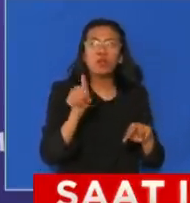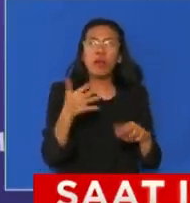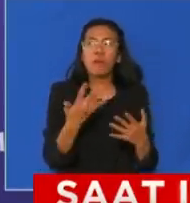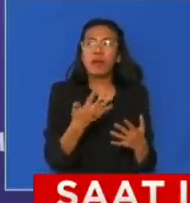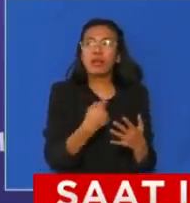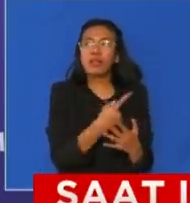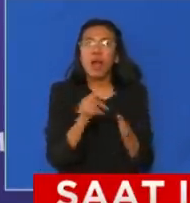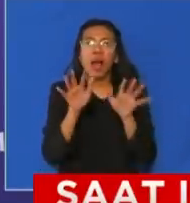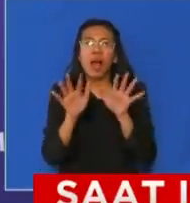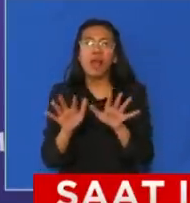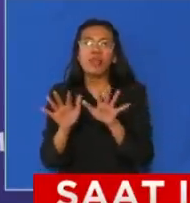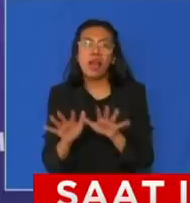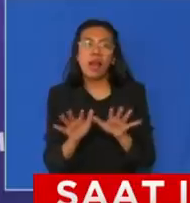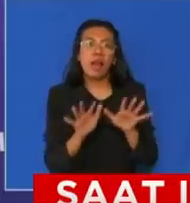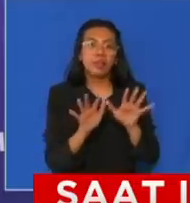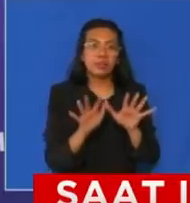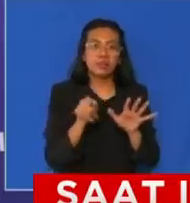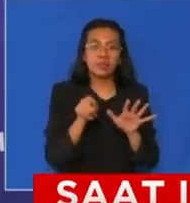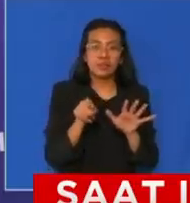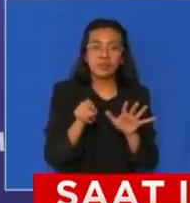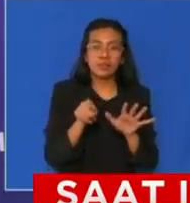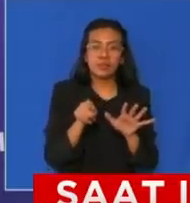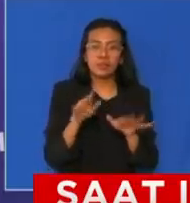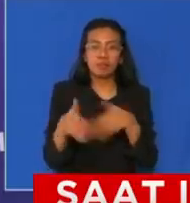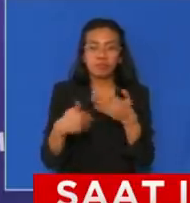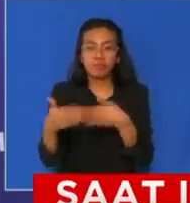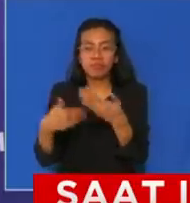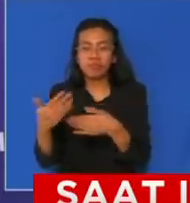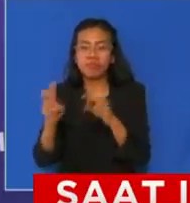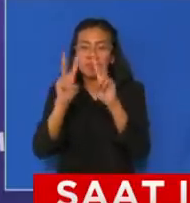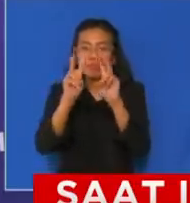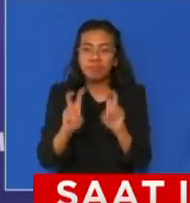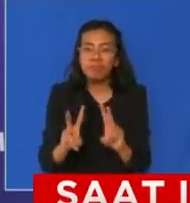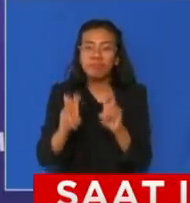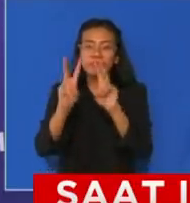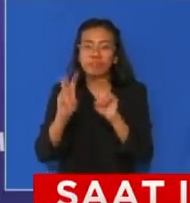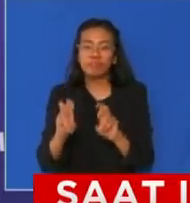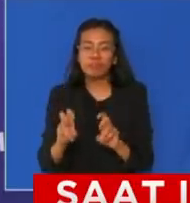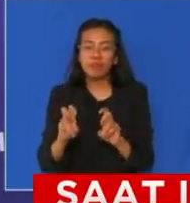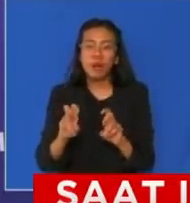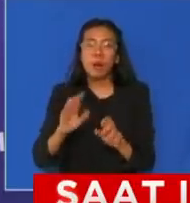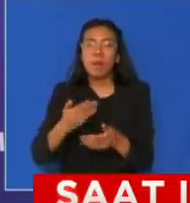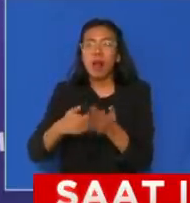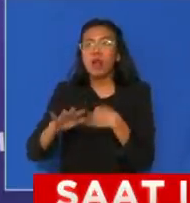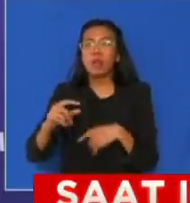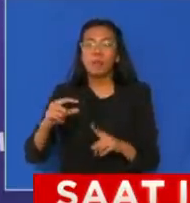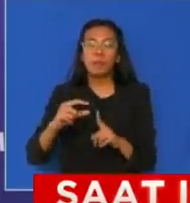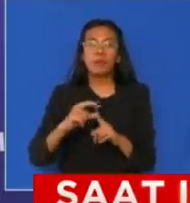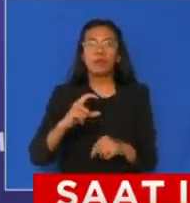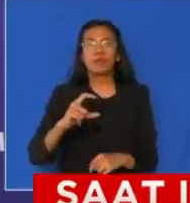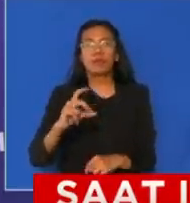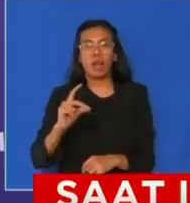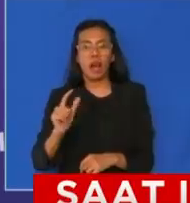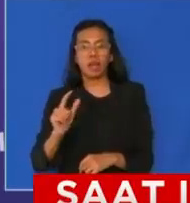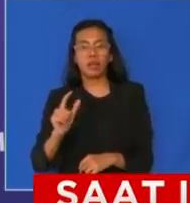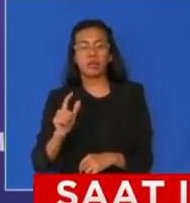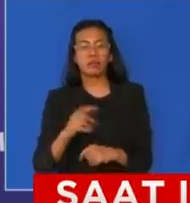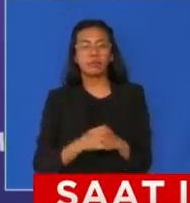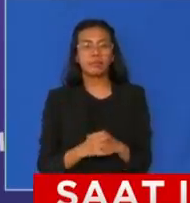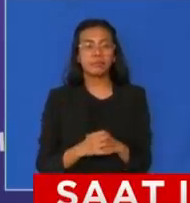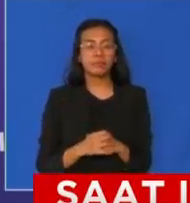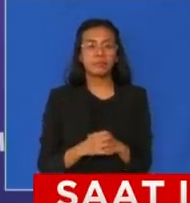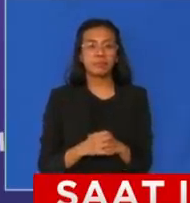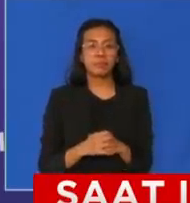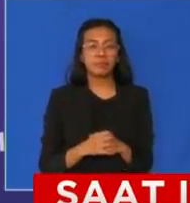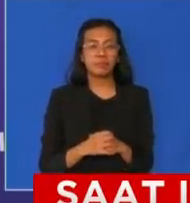perhatikan gejala klinisnya dan kemudian kita lakukan pemeriksaan antigen PCR karena inilah diagnost apa